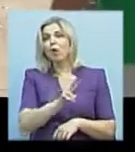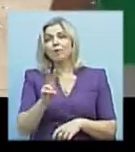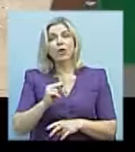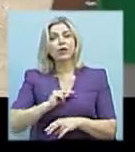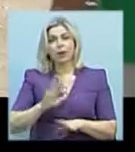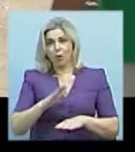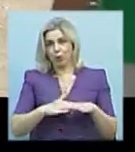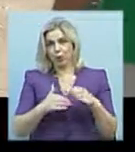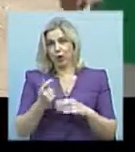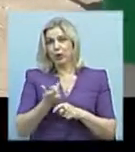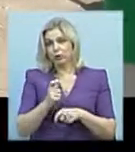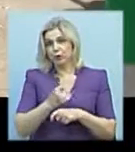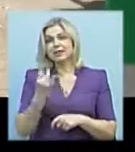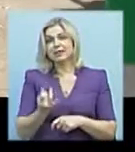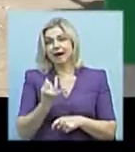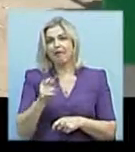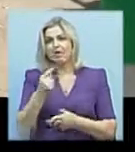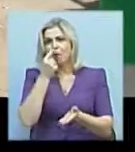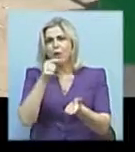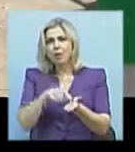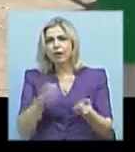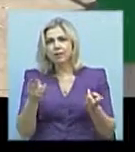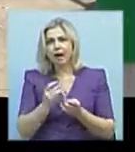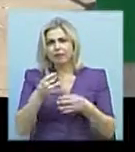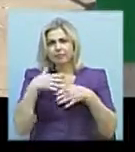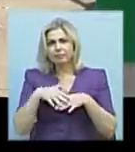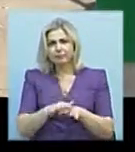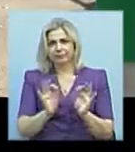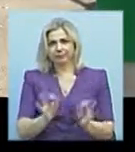руки. Дуже цікавий. Там влучність потрібна і розрахунок.